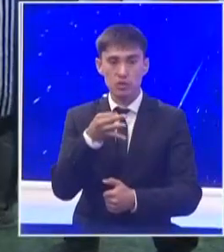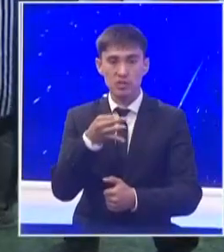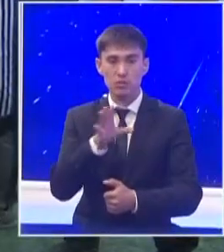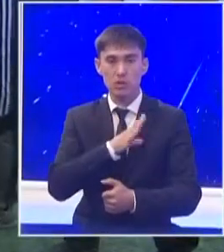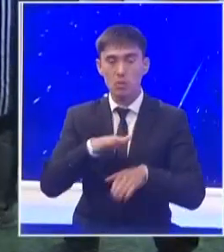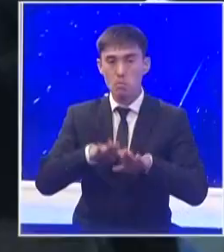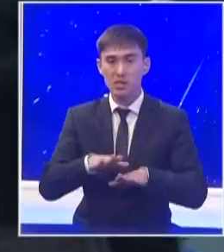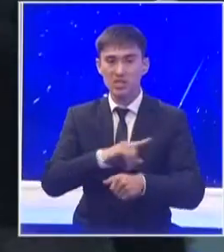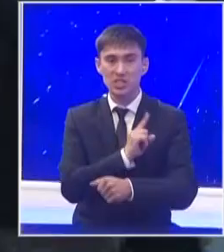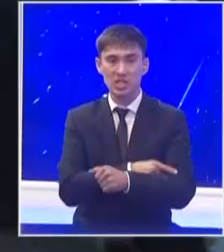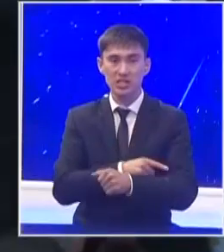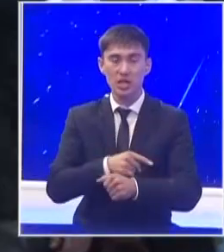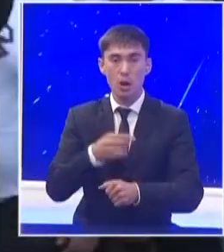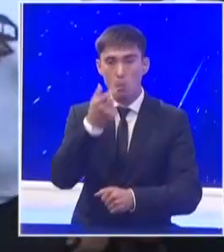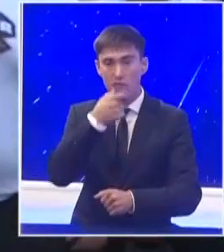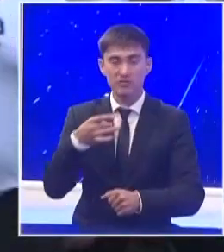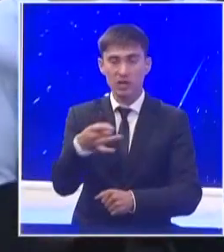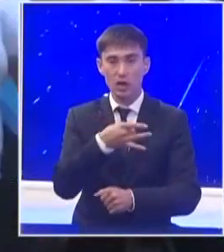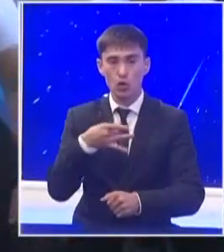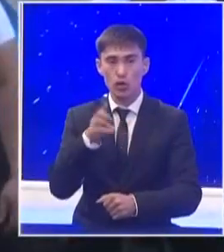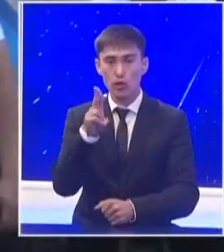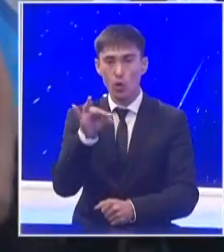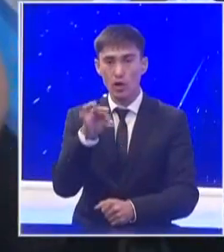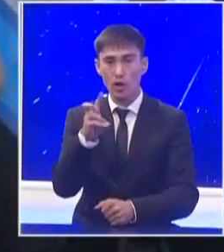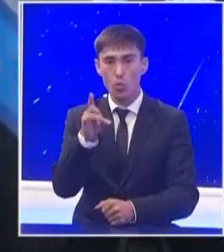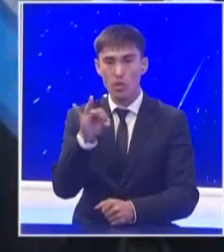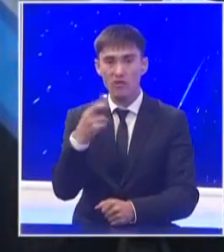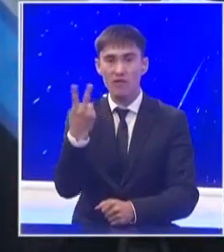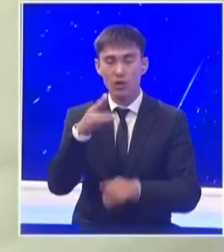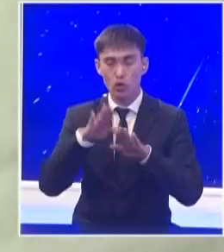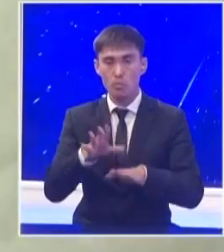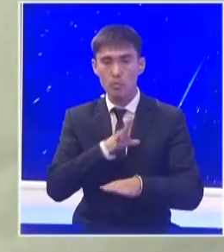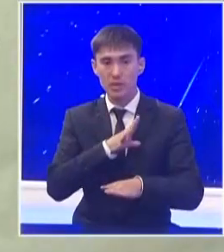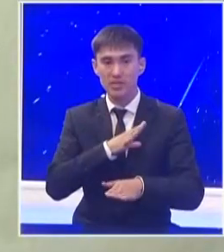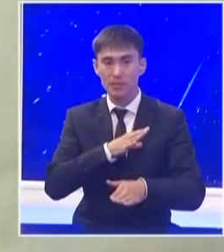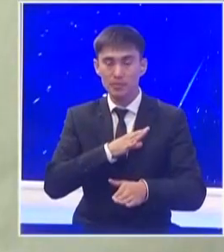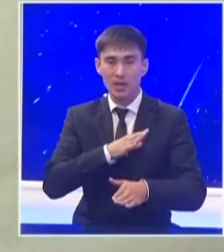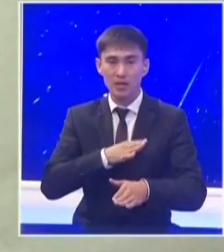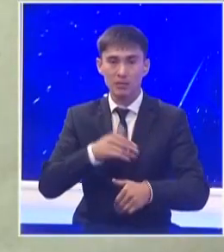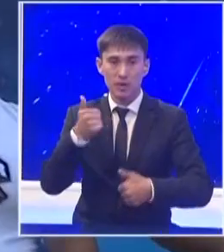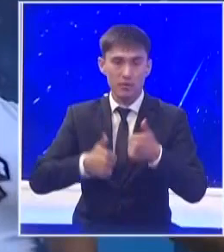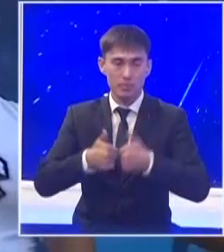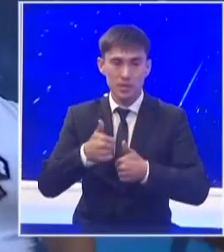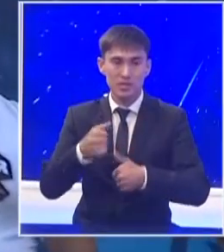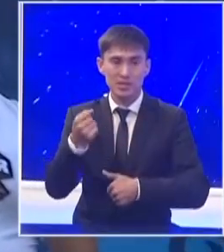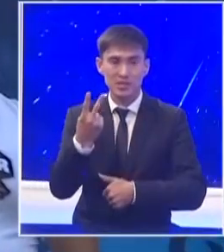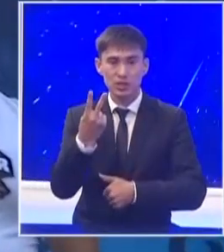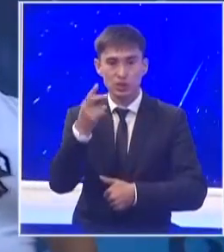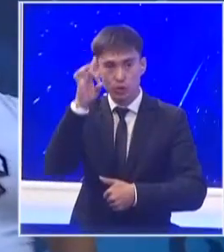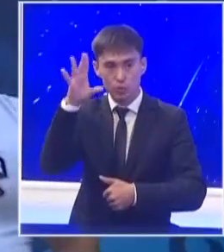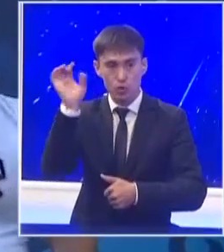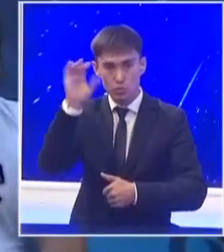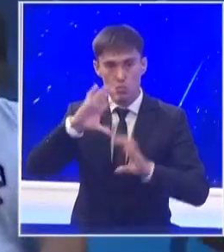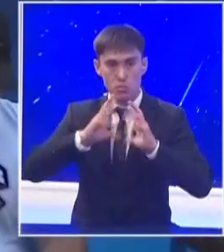стал местный силач, представитель Панфиловского района Даурен Кауменов. Второе место в упорной и бескомпромиссной борьбе занял чемпион мира по